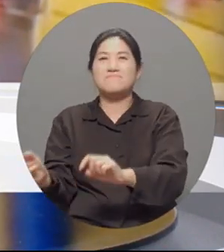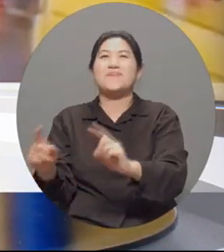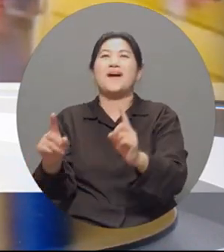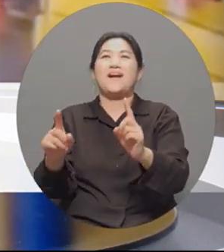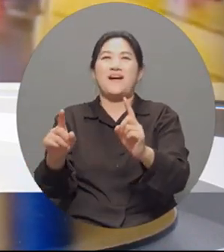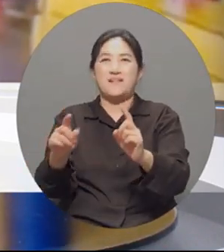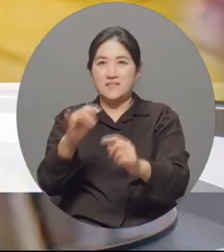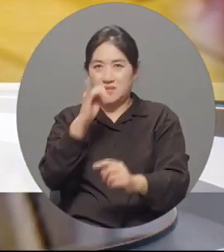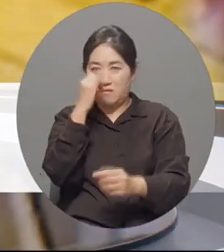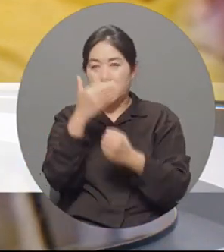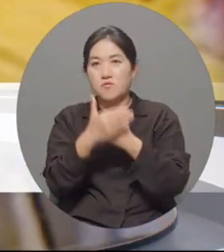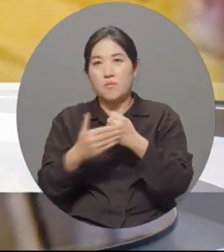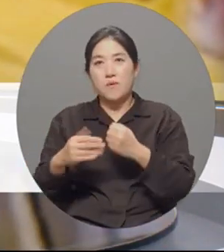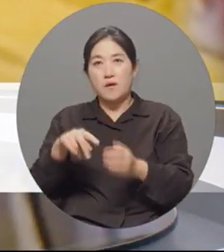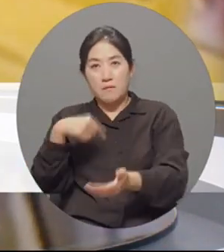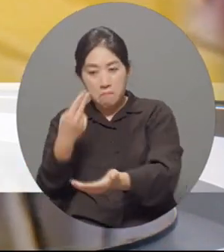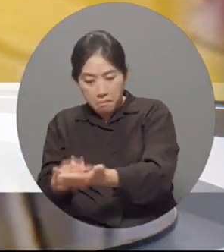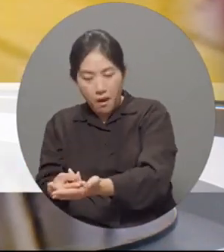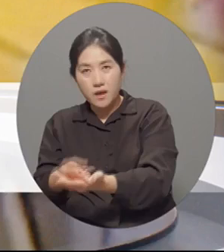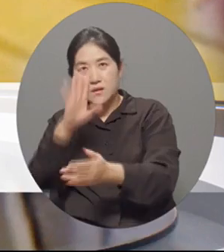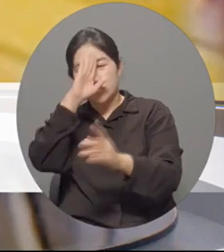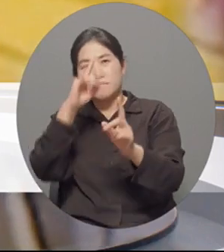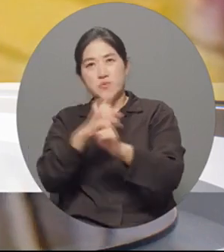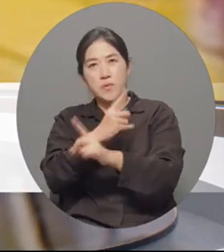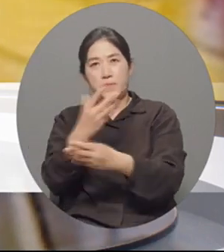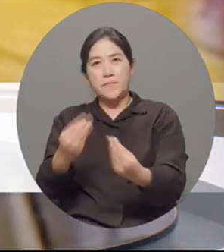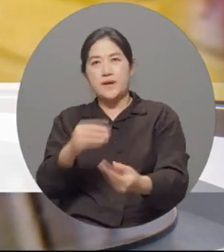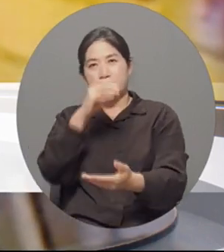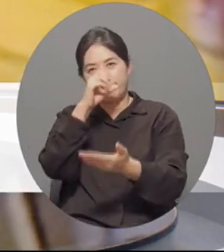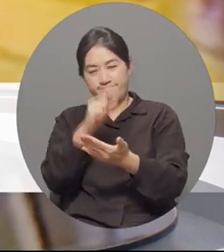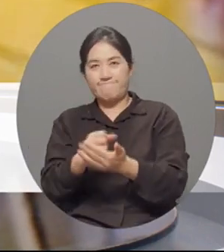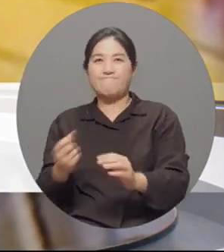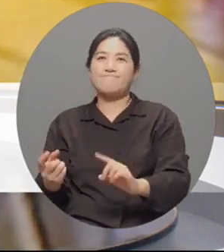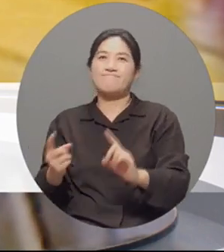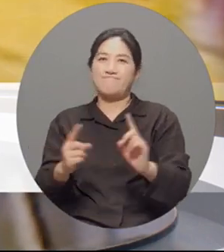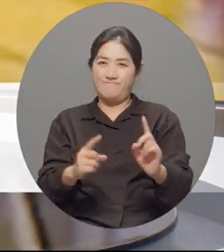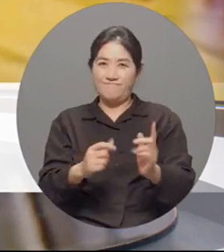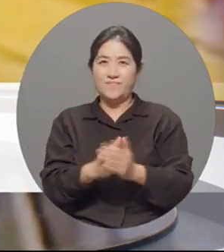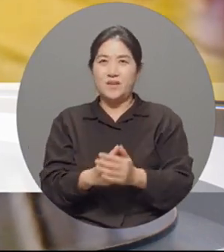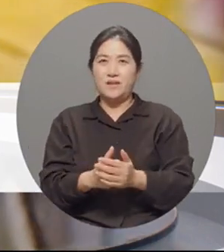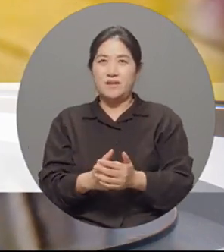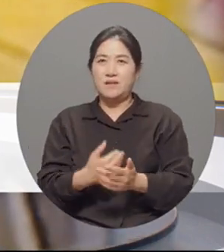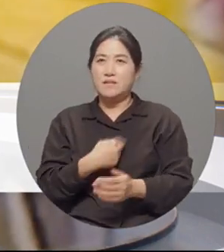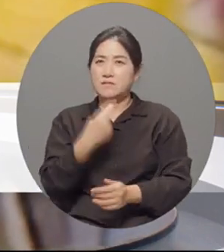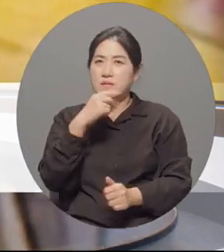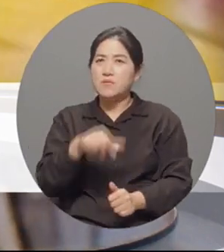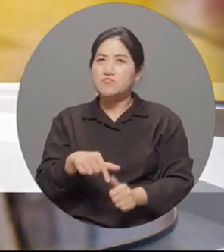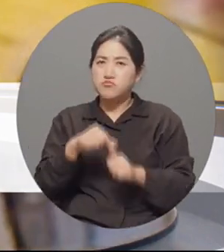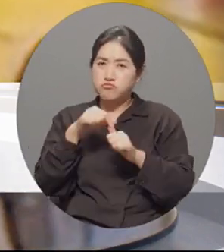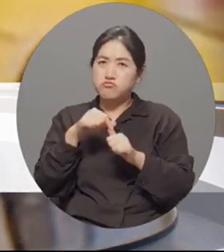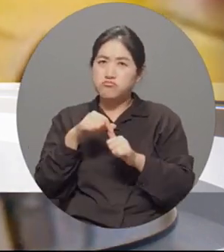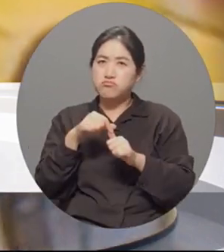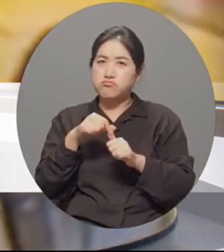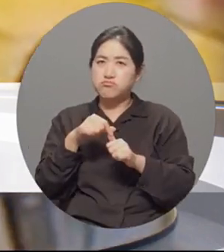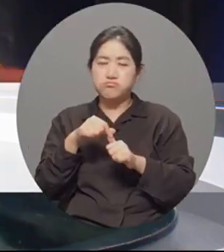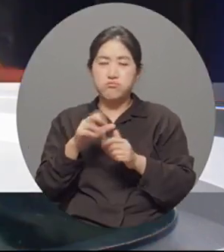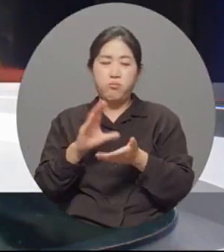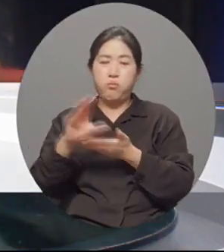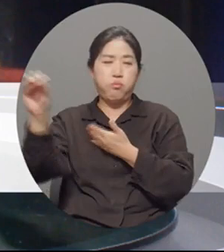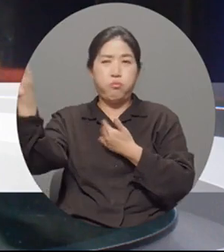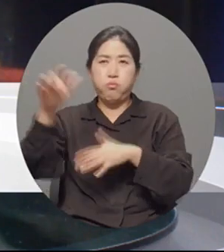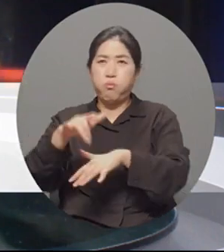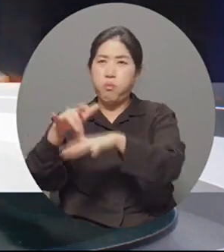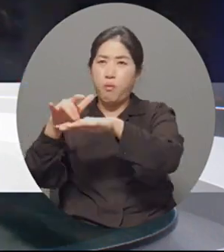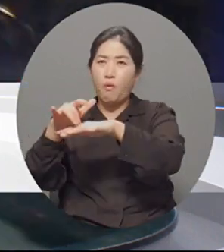있었습니다 덕분에 쓰러진 남성은 치료를 받고 무사히 회복할 수 있었는데요 당시 자신의 생명을 구하고 호연이